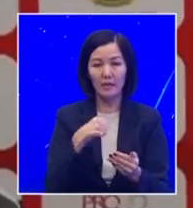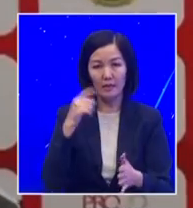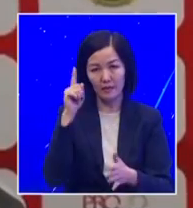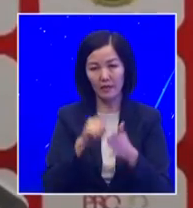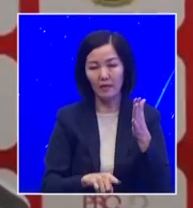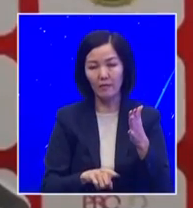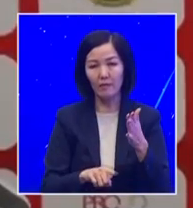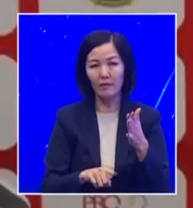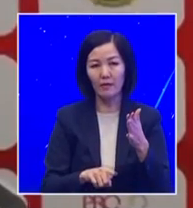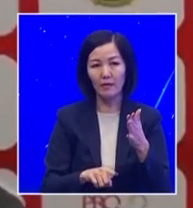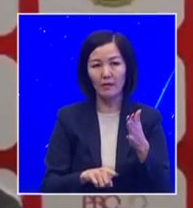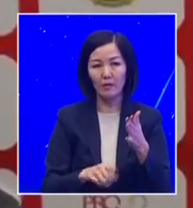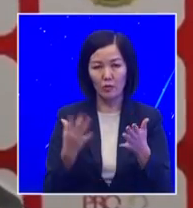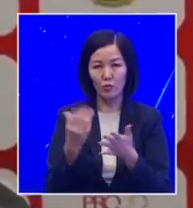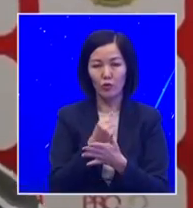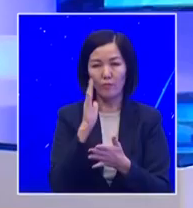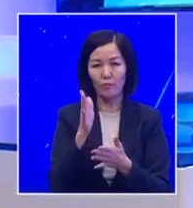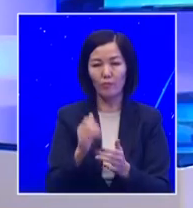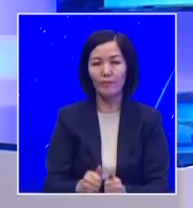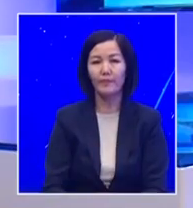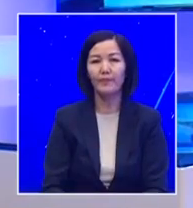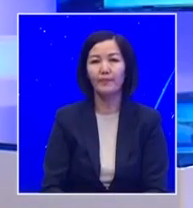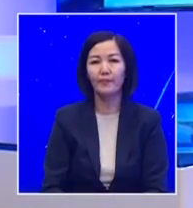болдым. Аламын ұтамын деген.